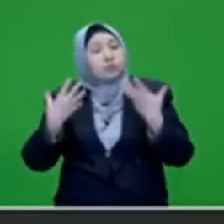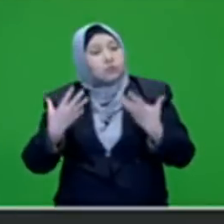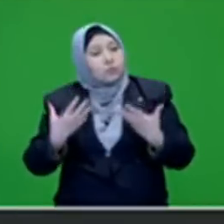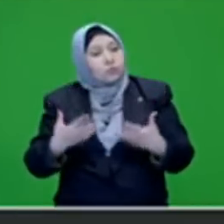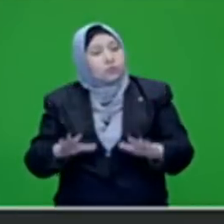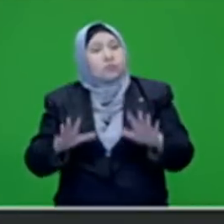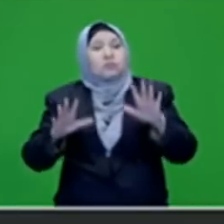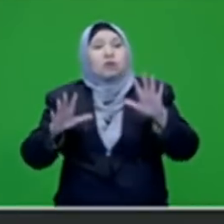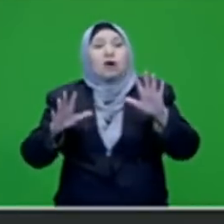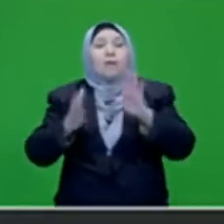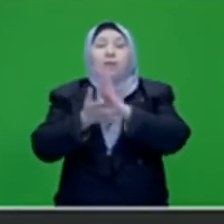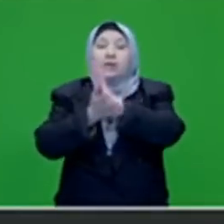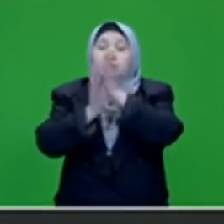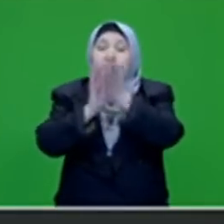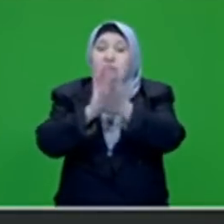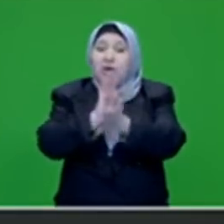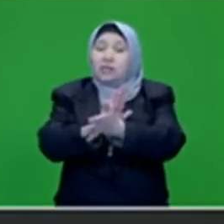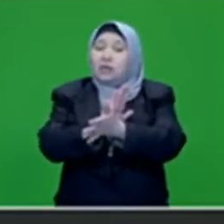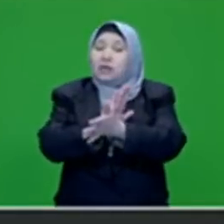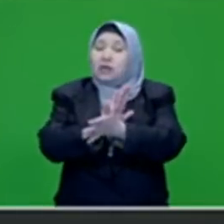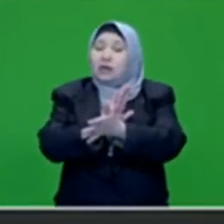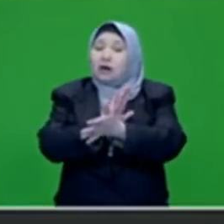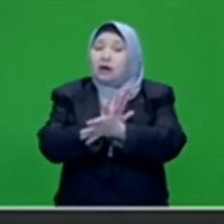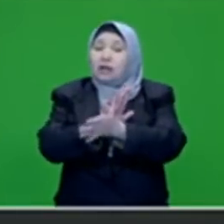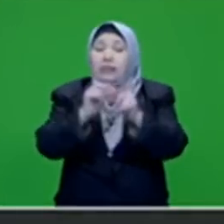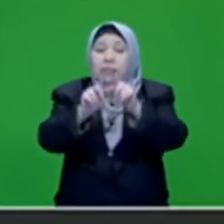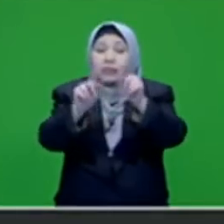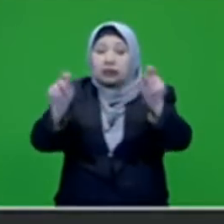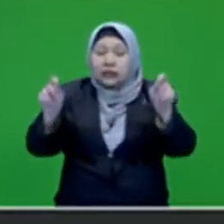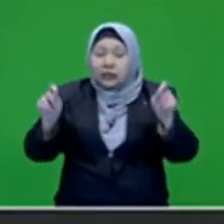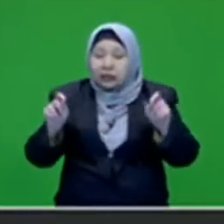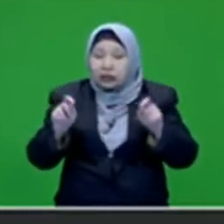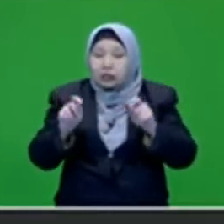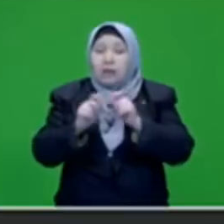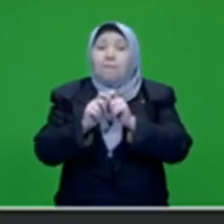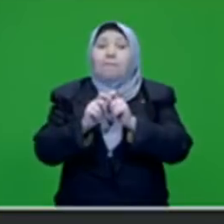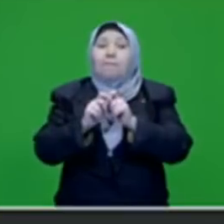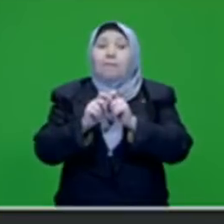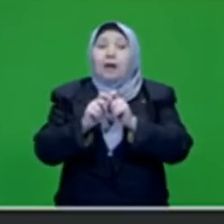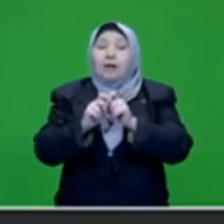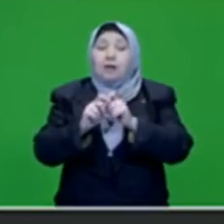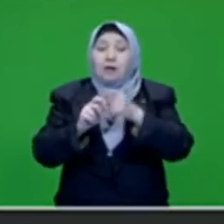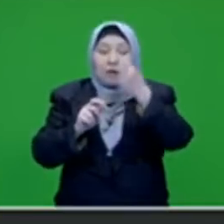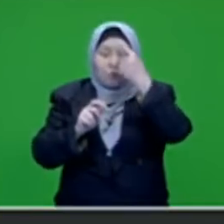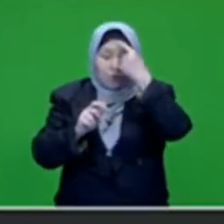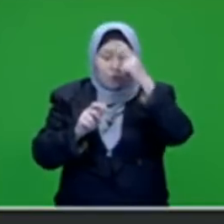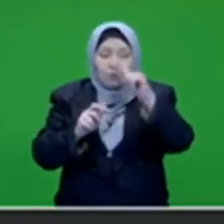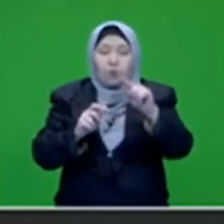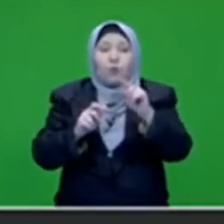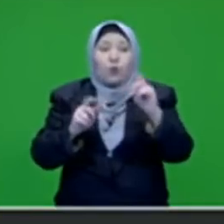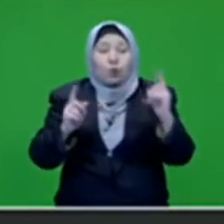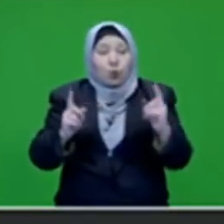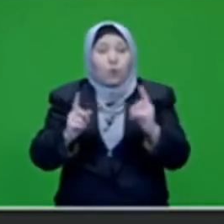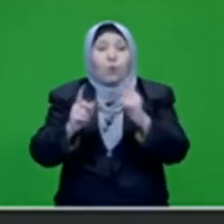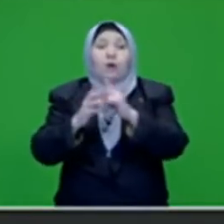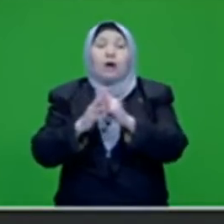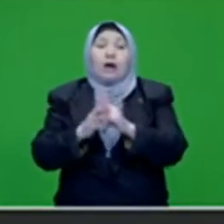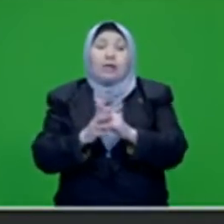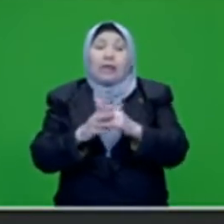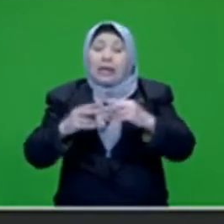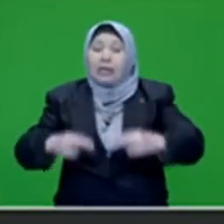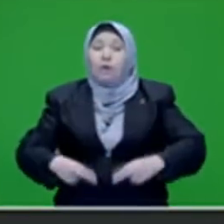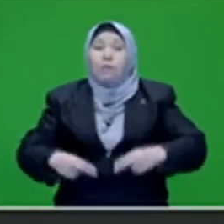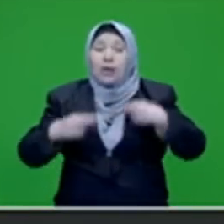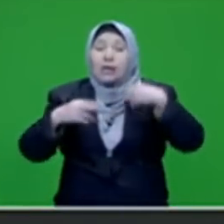menjadi wi'a, menjadi tempat simpannya burhan. Burhan itulah adalah hidupkan